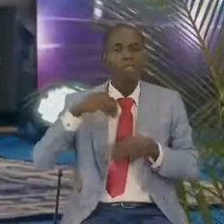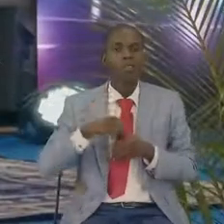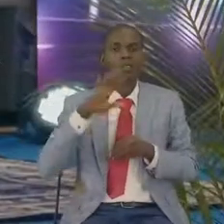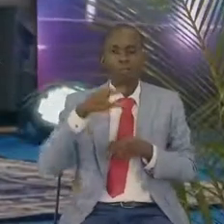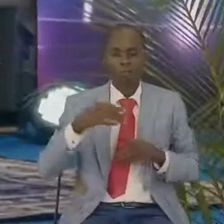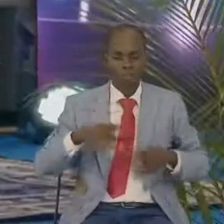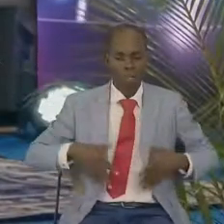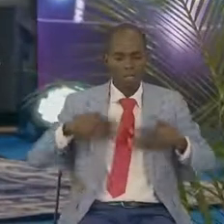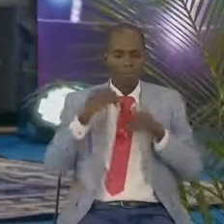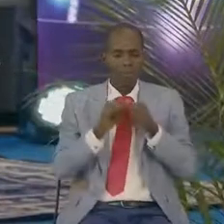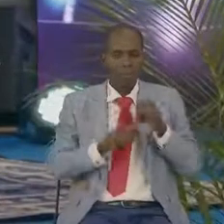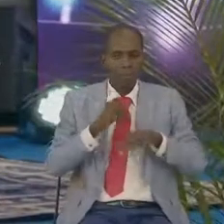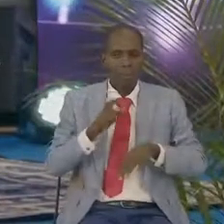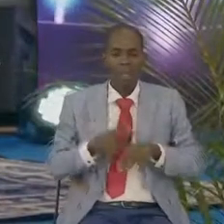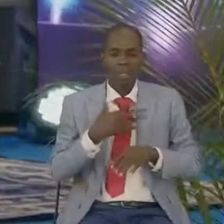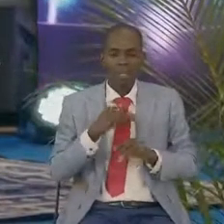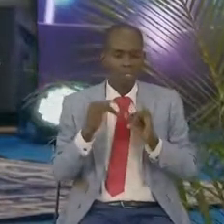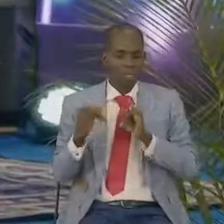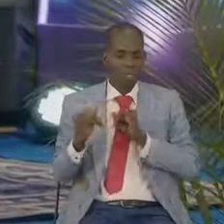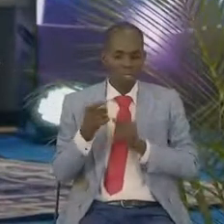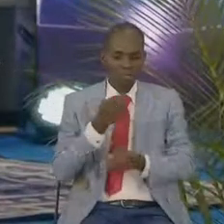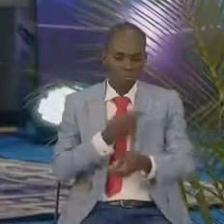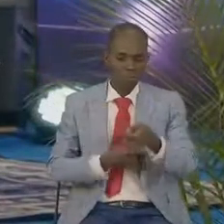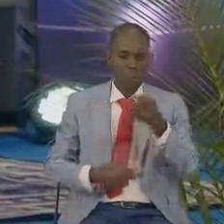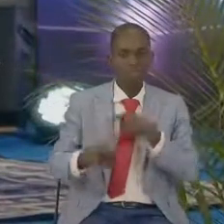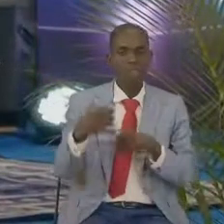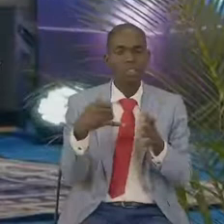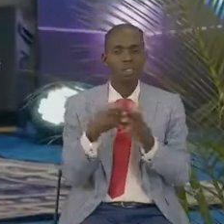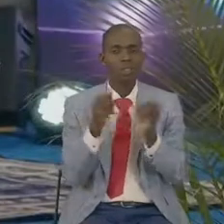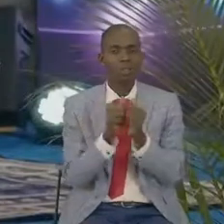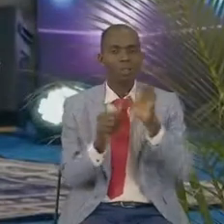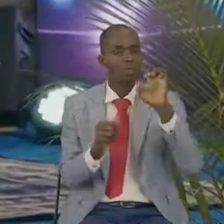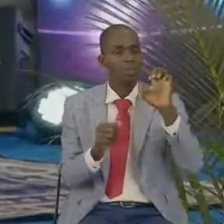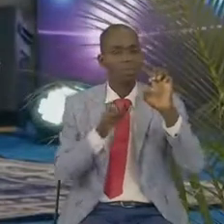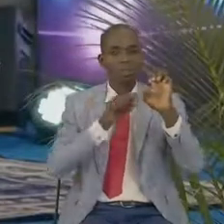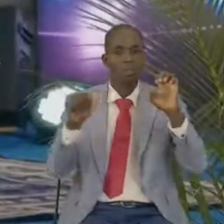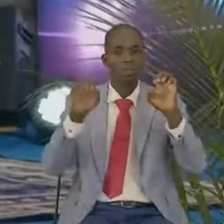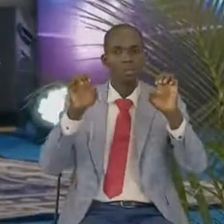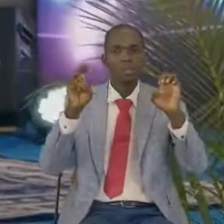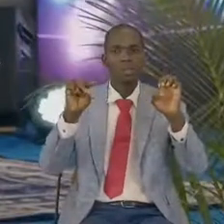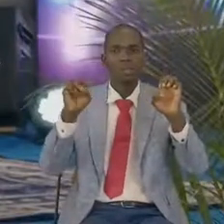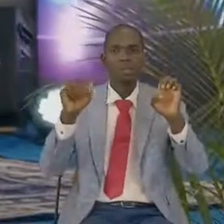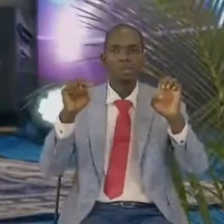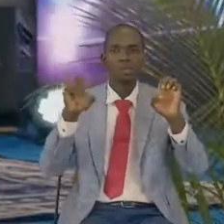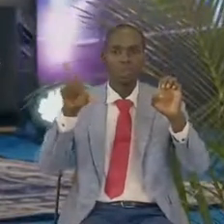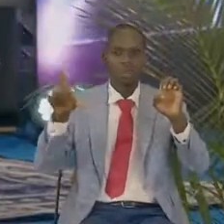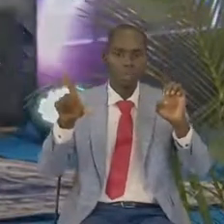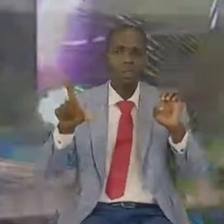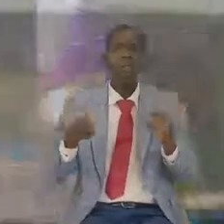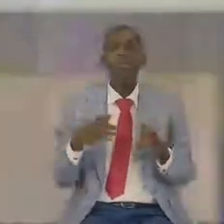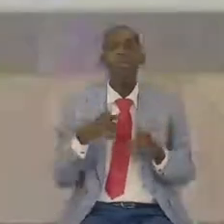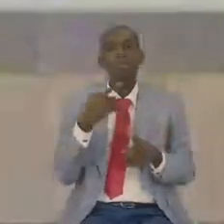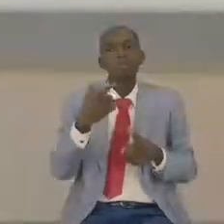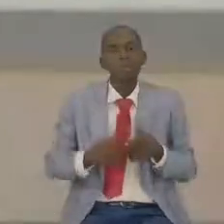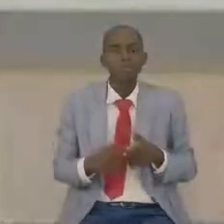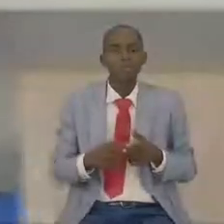en toi, lorsque tu remplaces cela, et Emmanuel prend la place sur le trône de ton